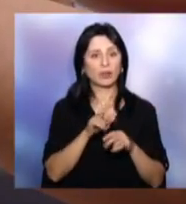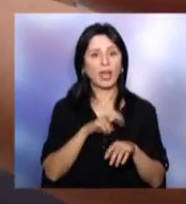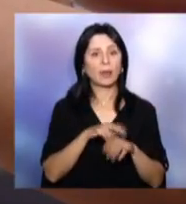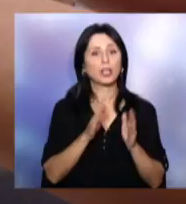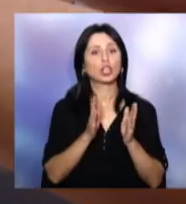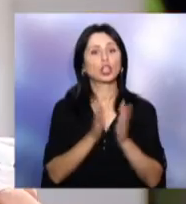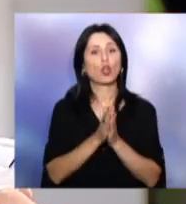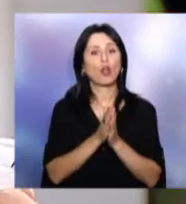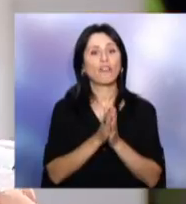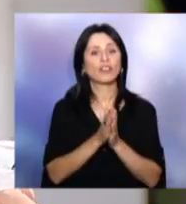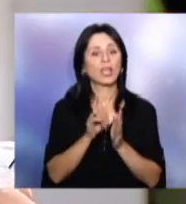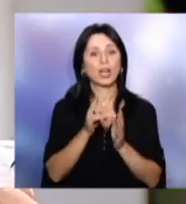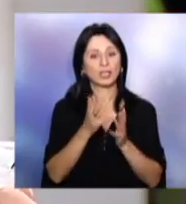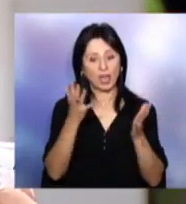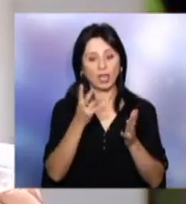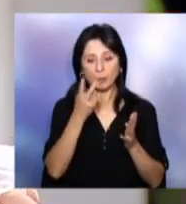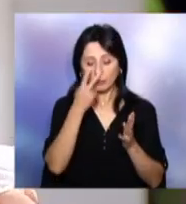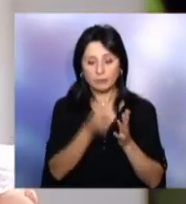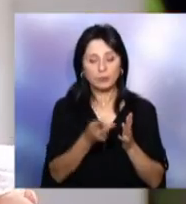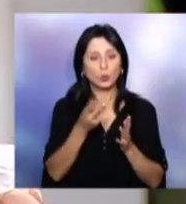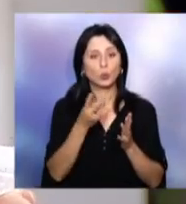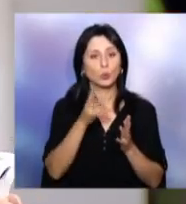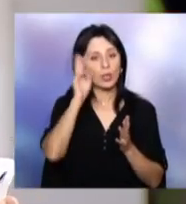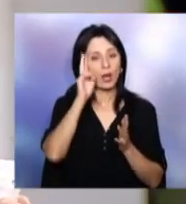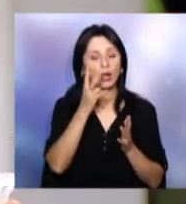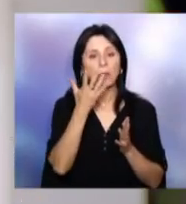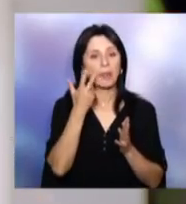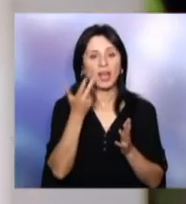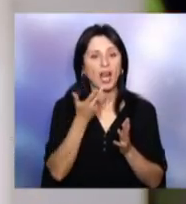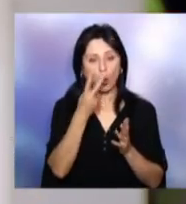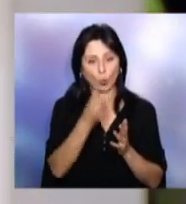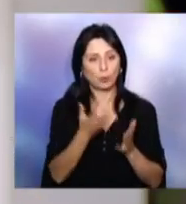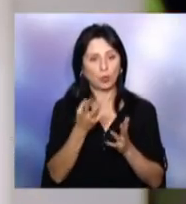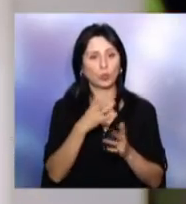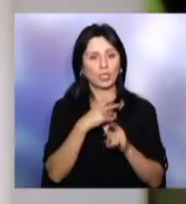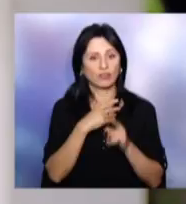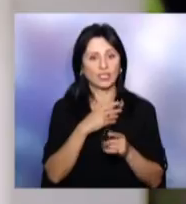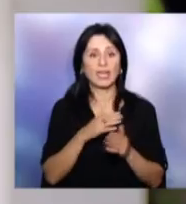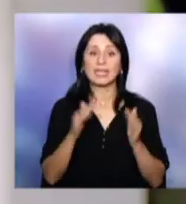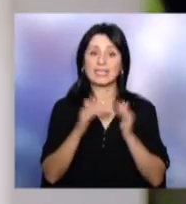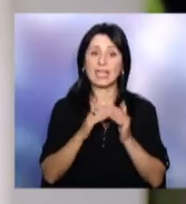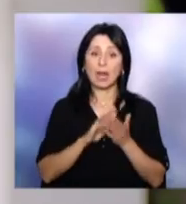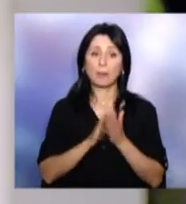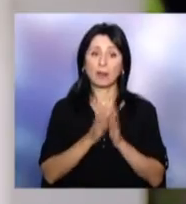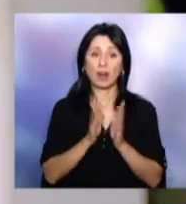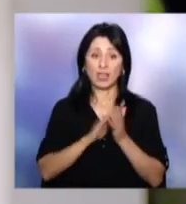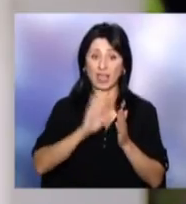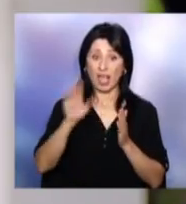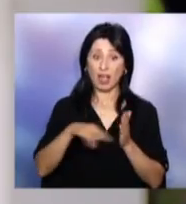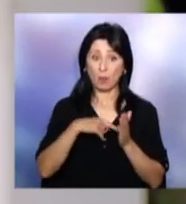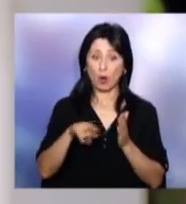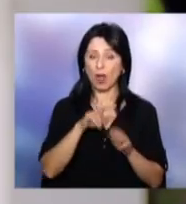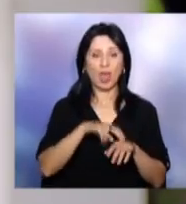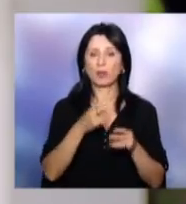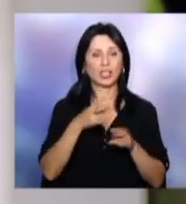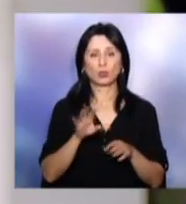ექიმის თხოვნით შეაფასოს როგორია განავალი, რა ფერის არის. Სახლის პირობებში ძირითადად როცა ექიმს ეს არ